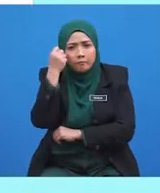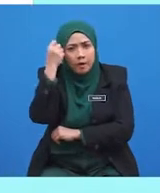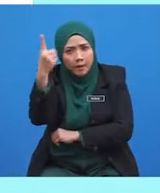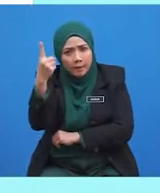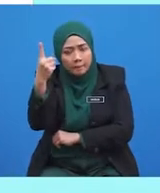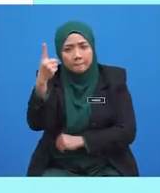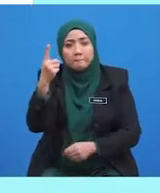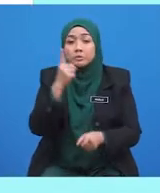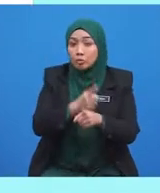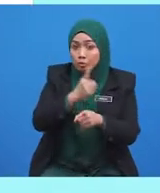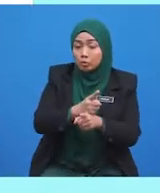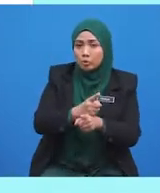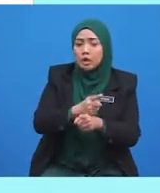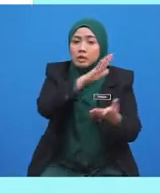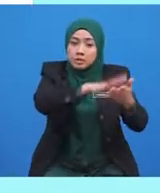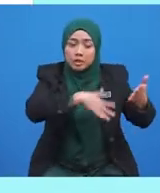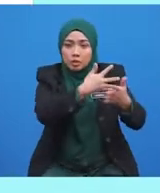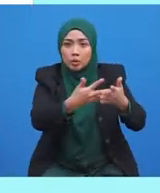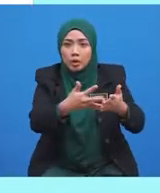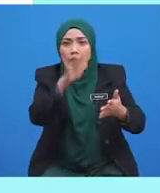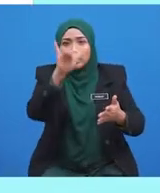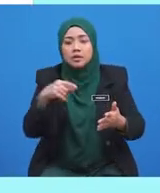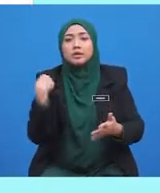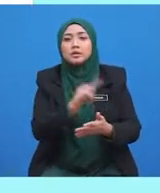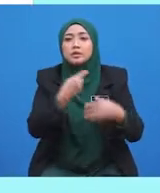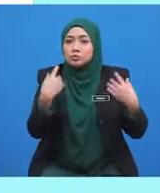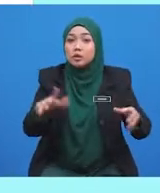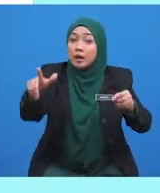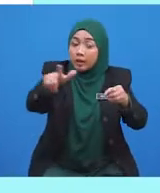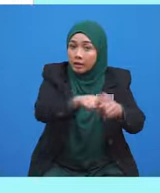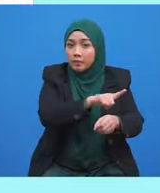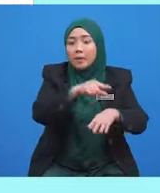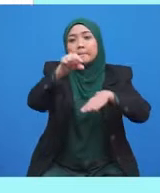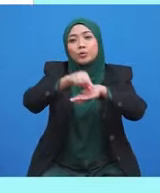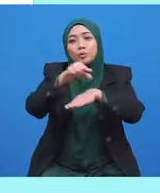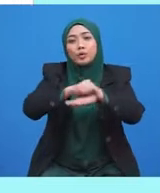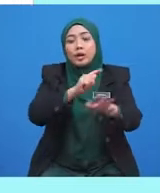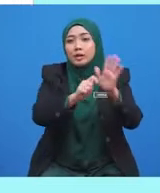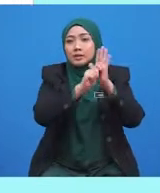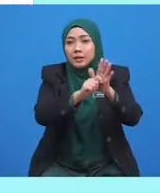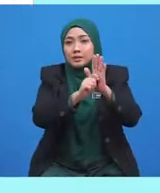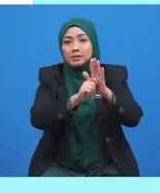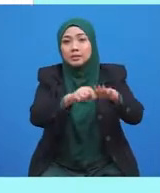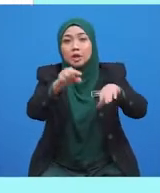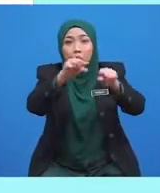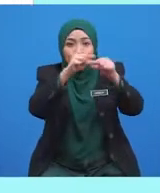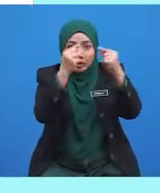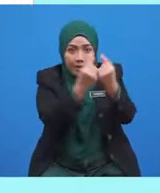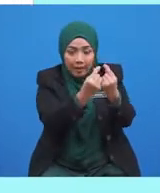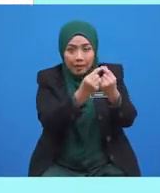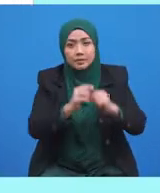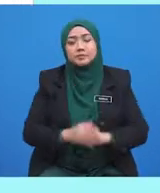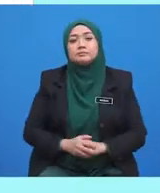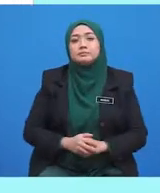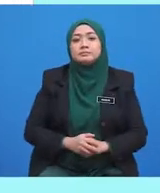fahami betul-betul jadual yang telah kita lengkapkan menggunakan tanda gundal.